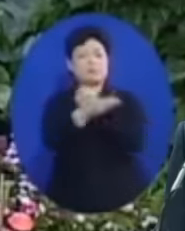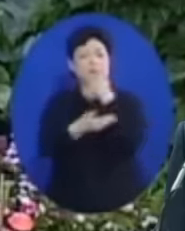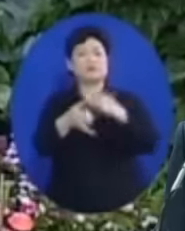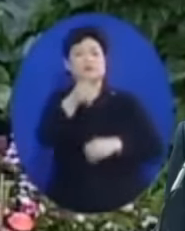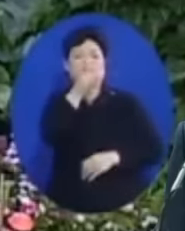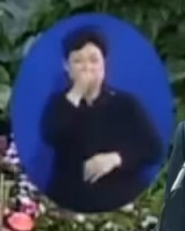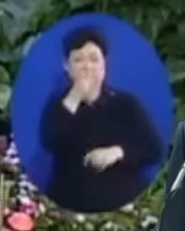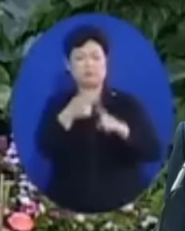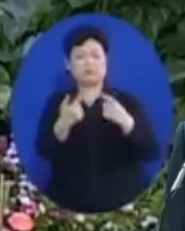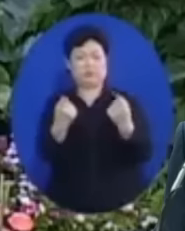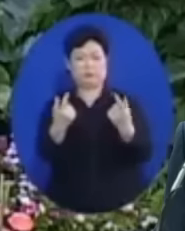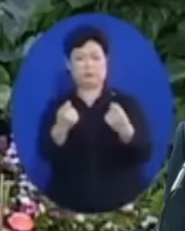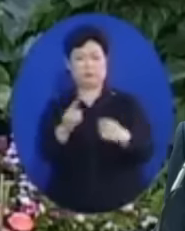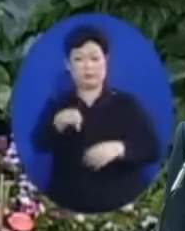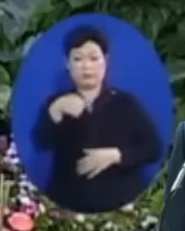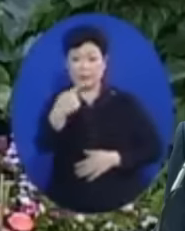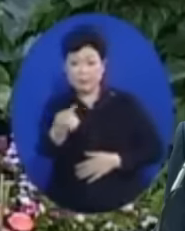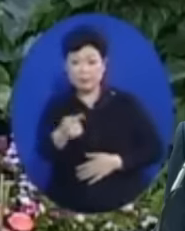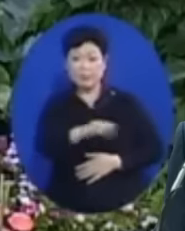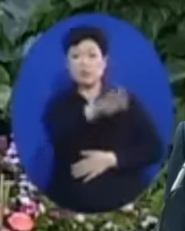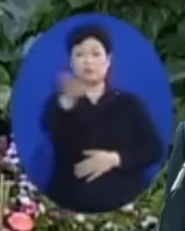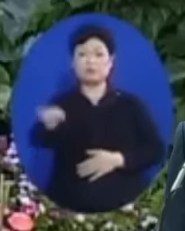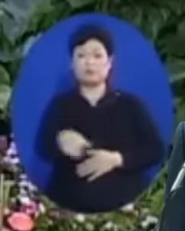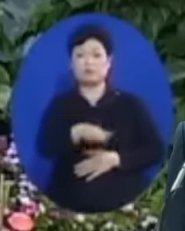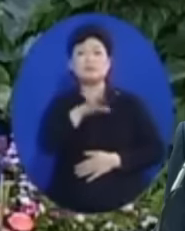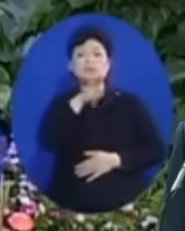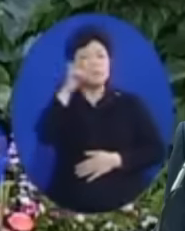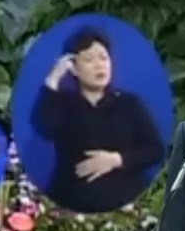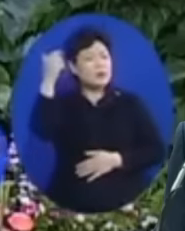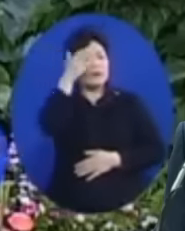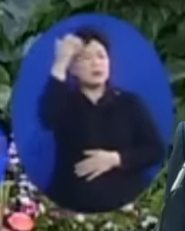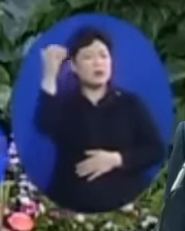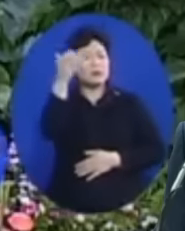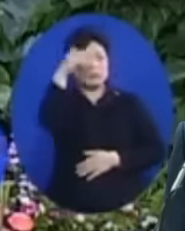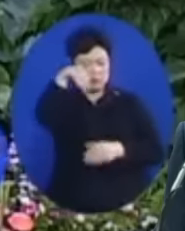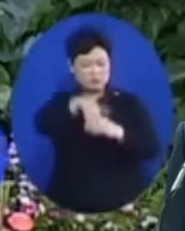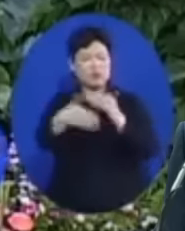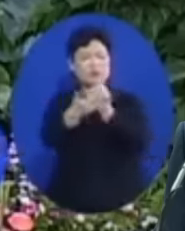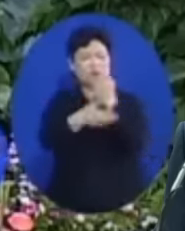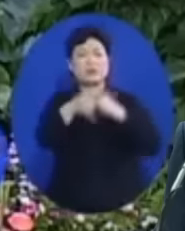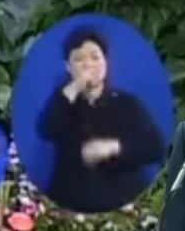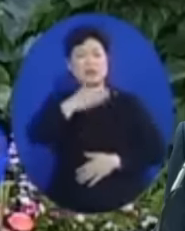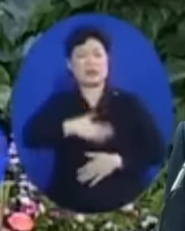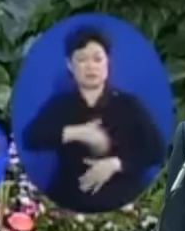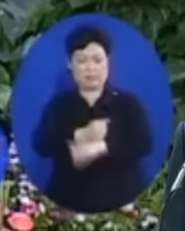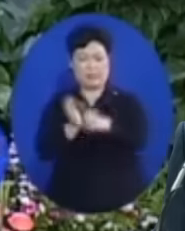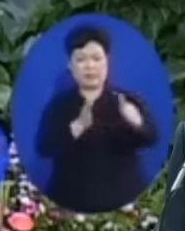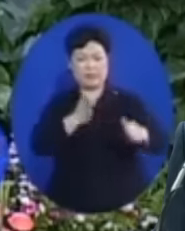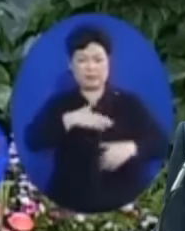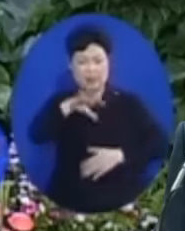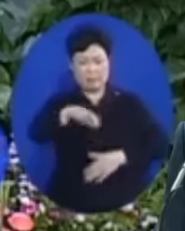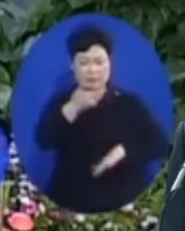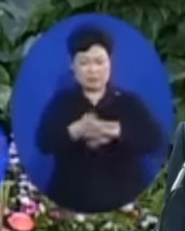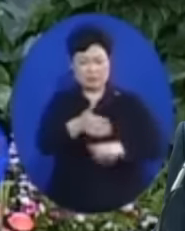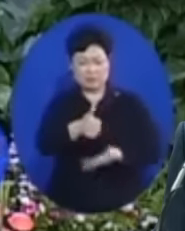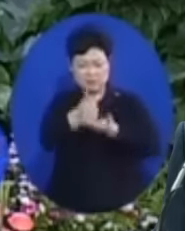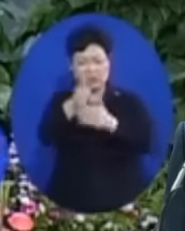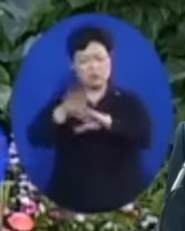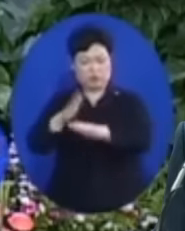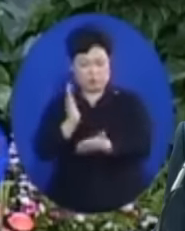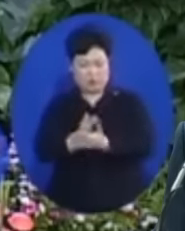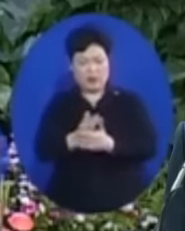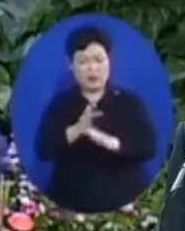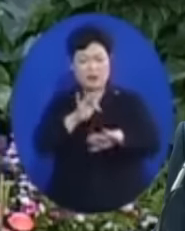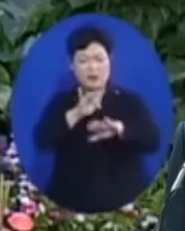있는 것입니다. 그 다음에 또한 우리는 영적으로도 심고 거두기가 있다는 것을 알아야 되는 것입니다. 내 앞에 다른 신을 두지 말라,